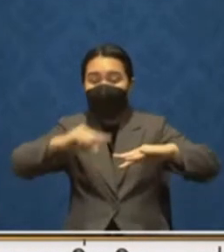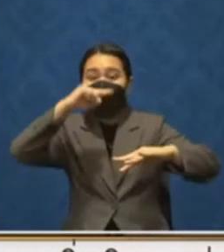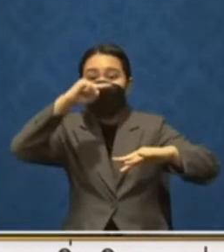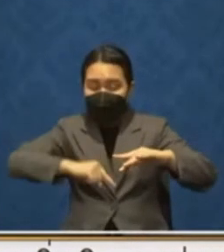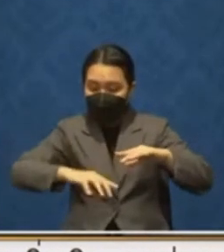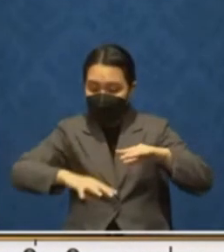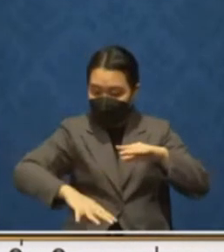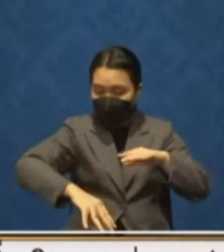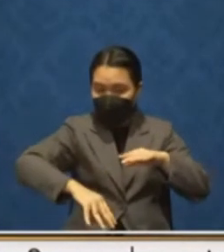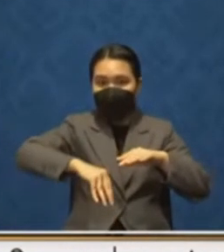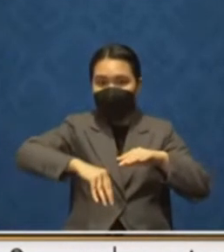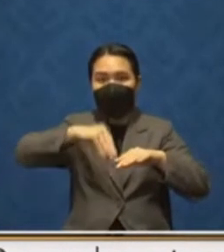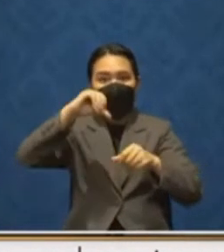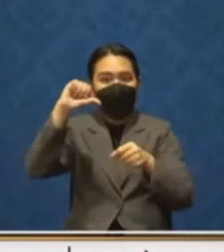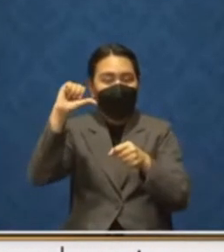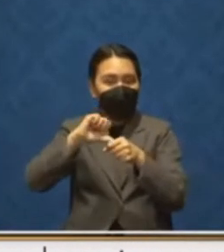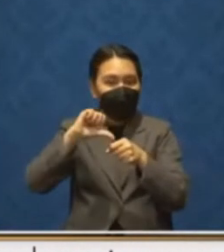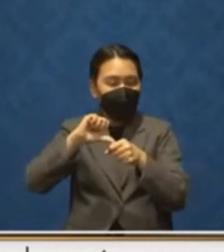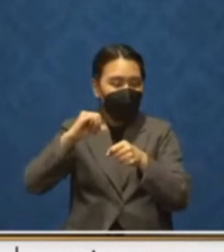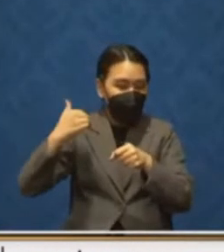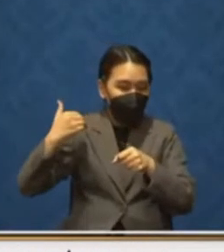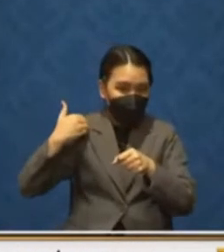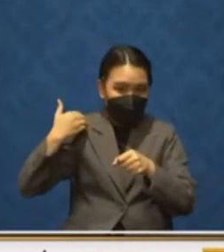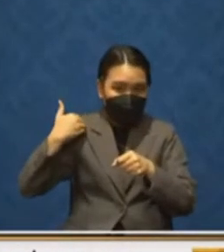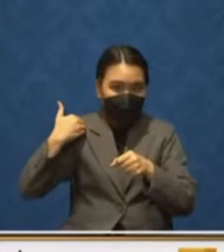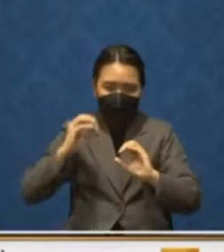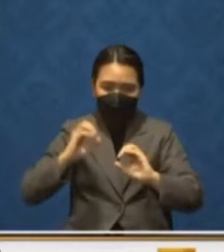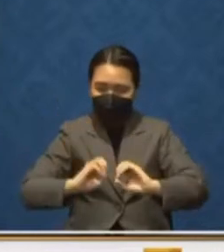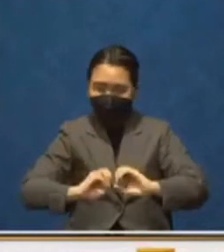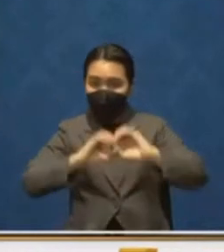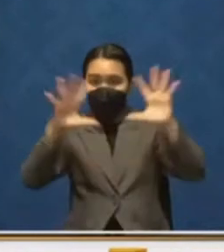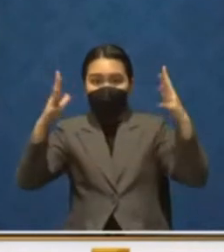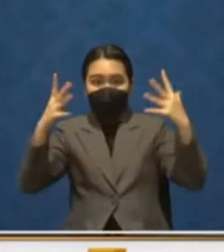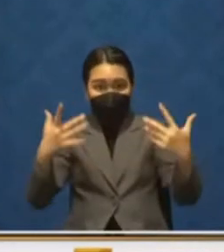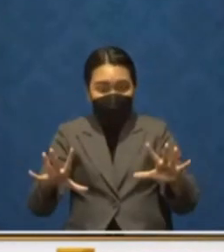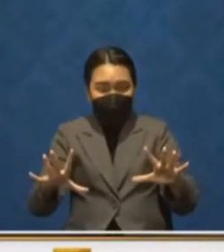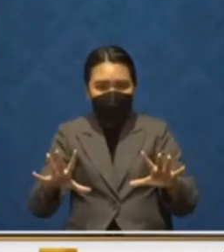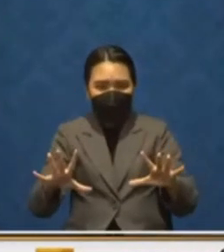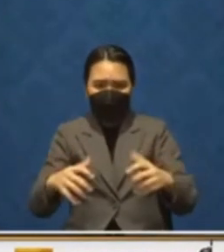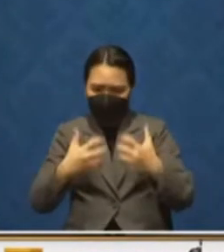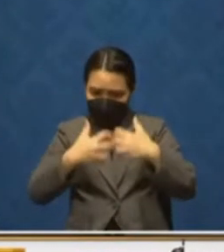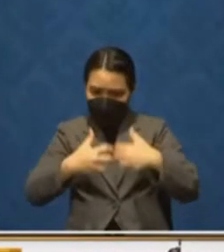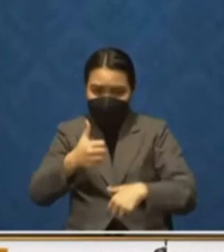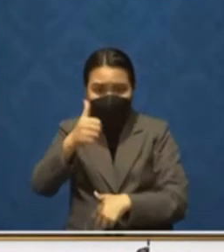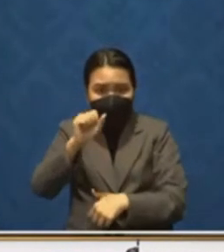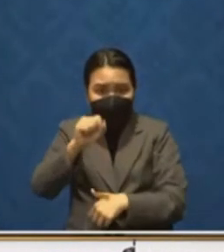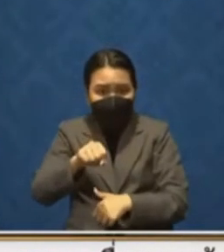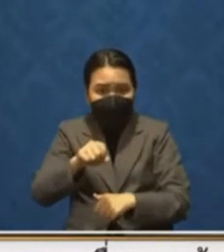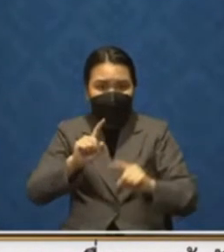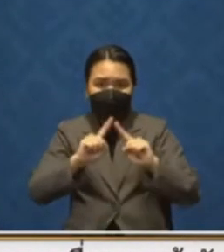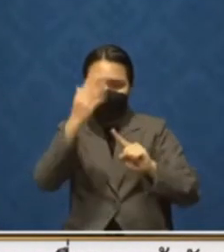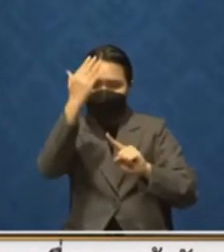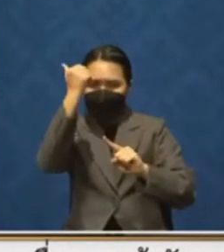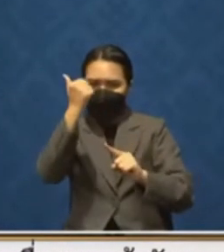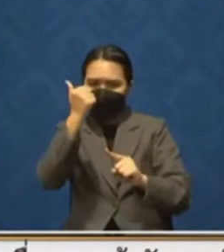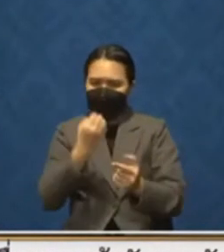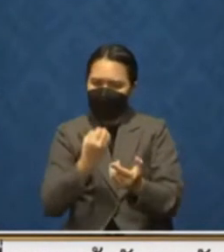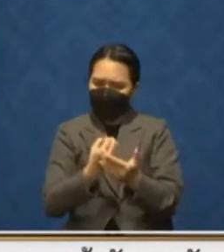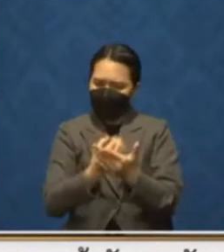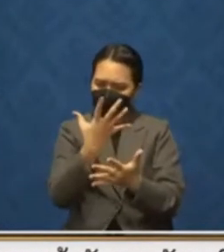น้องเอายังไงอยู่ช่วงจะหวานก็ผลิตได้ไม่ใช่เหรอแล้วทำไมยังใช้แผนอยู่